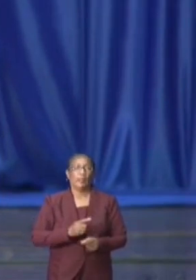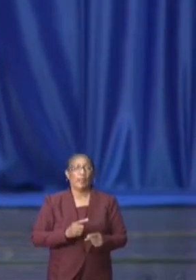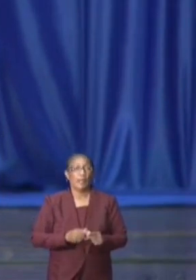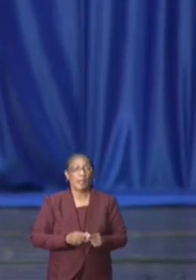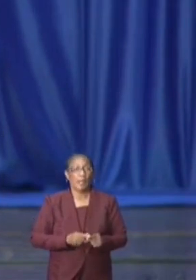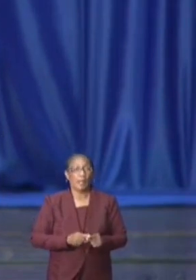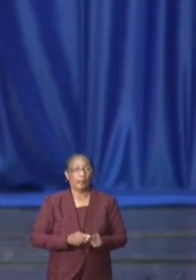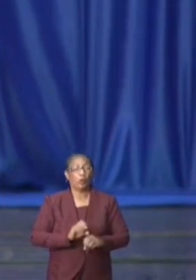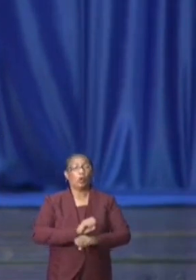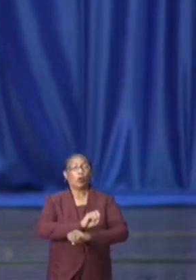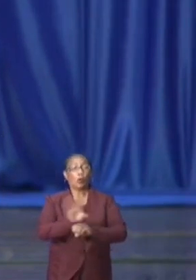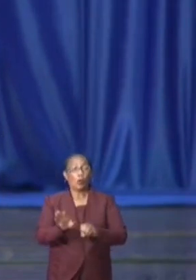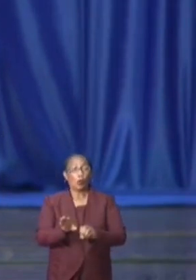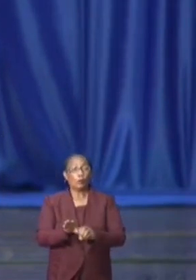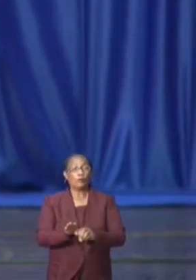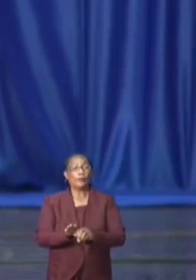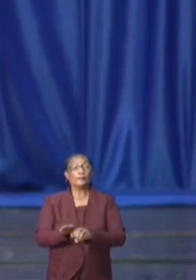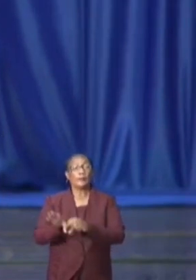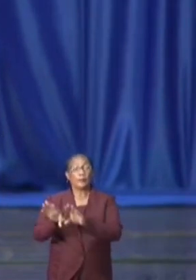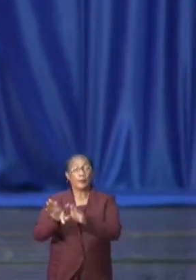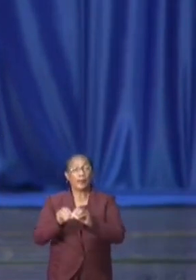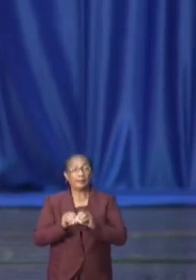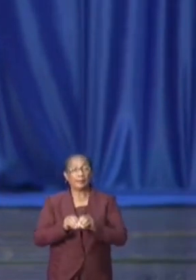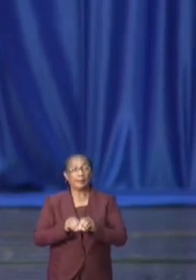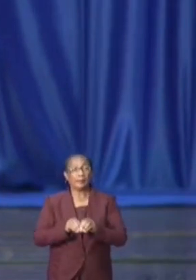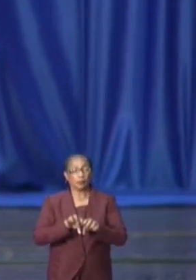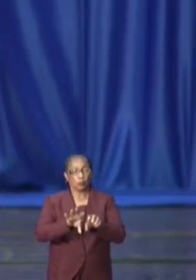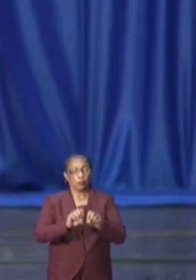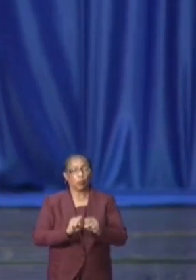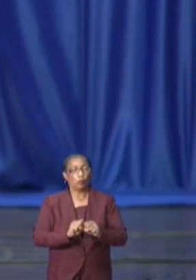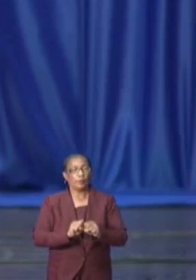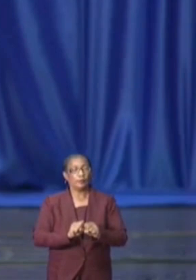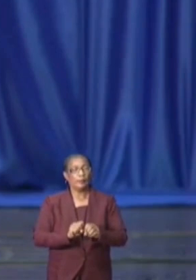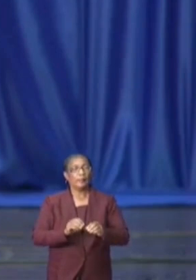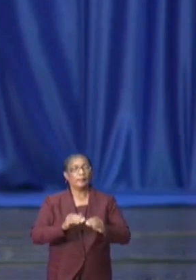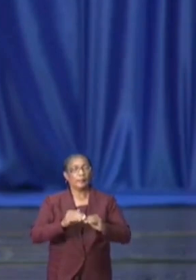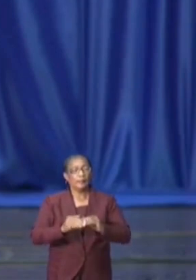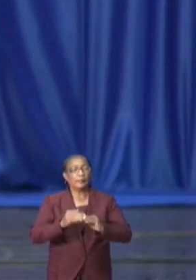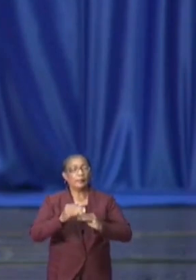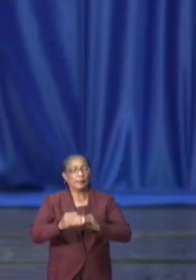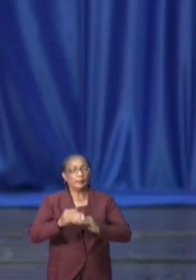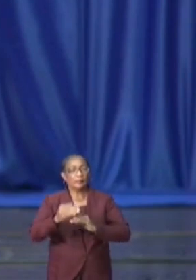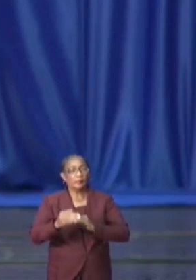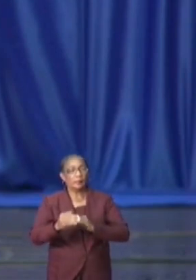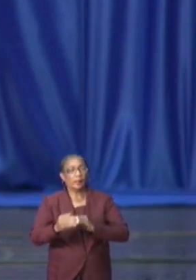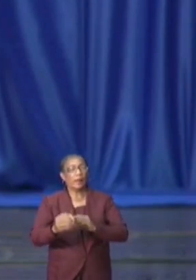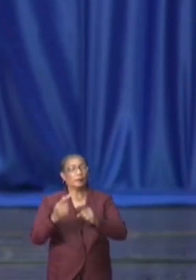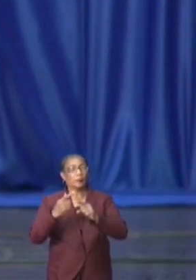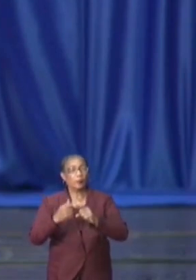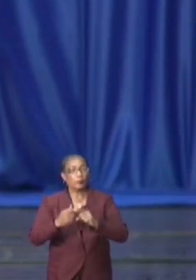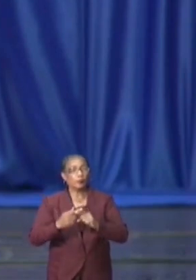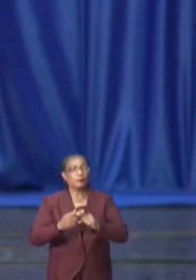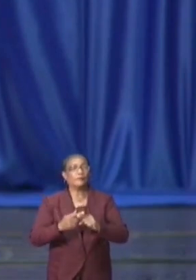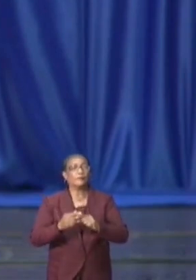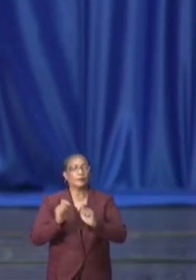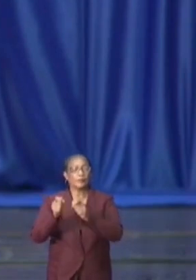en COVID-maatregelen getroffen die geleidelijk aan positieve resultaten leveren.